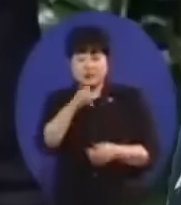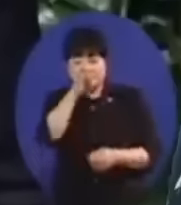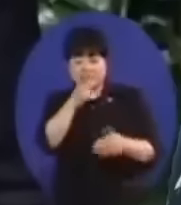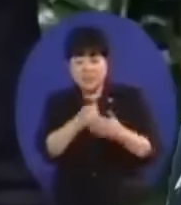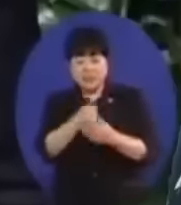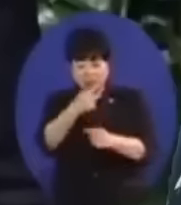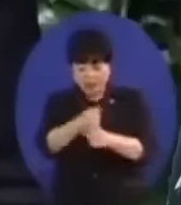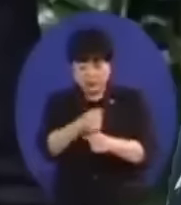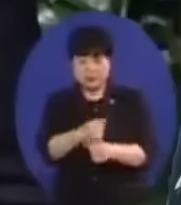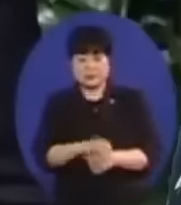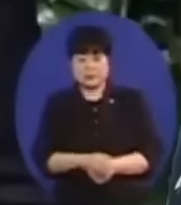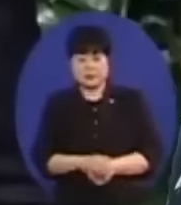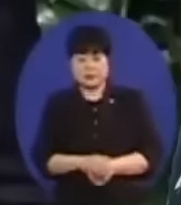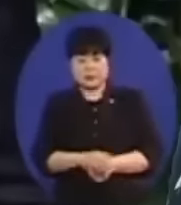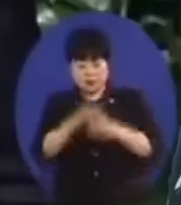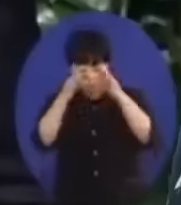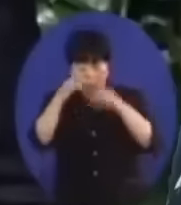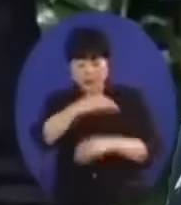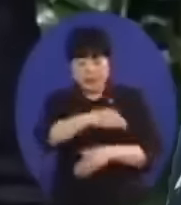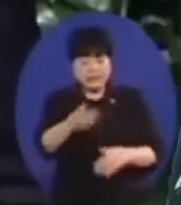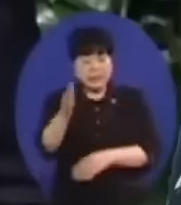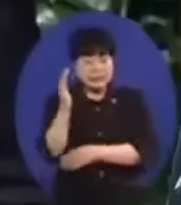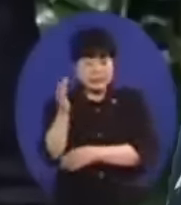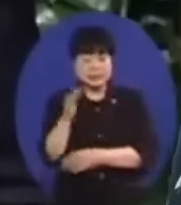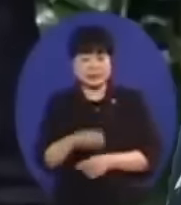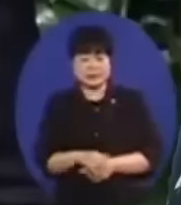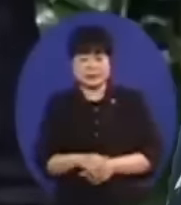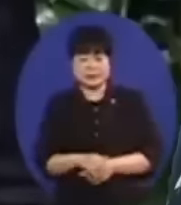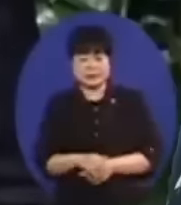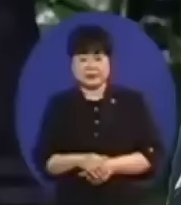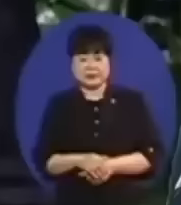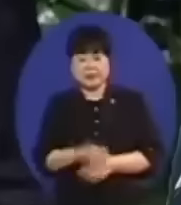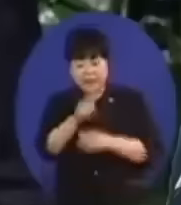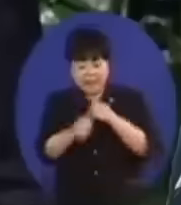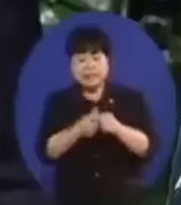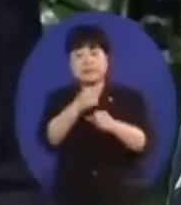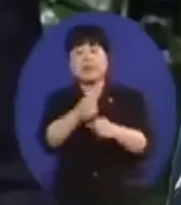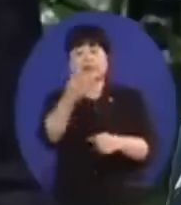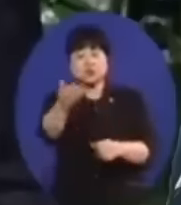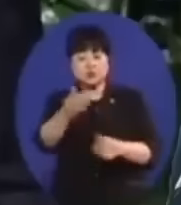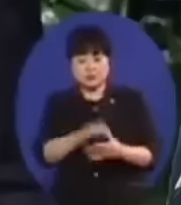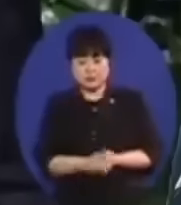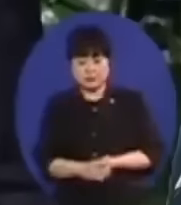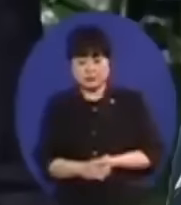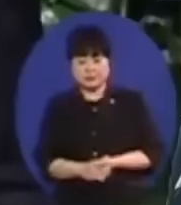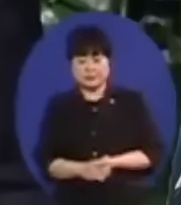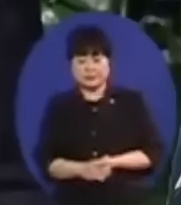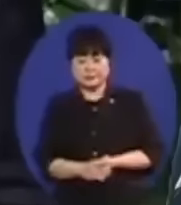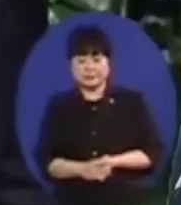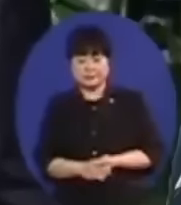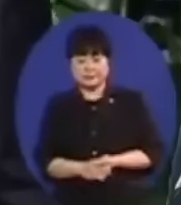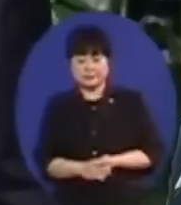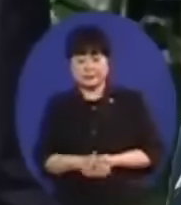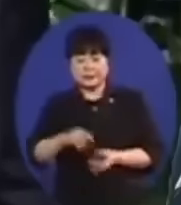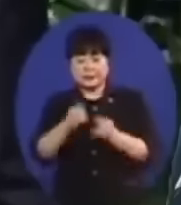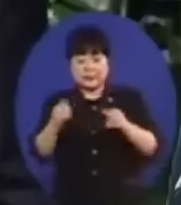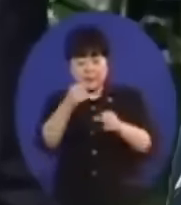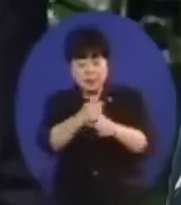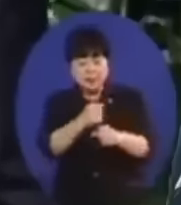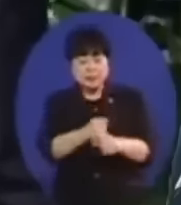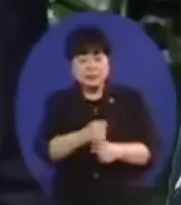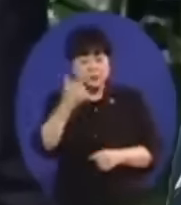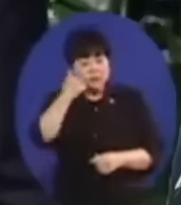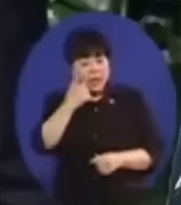있습니다. 이 눈에 보이는 강단을 만든 분은 하나님이신 것입니다. 그 사람이 만들었지